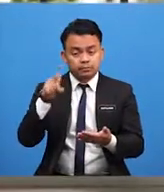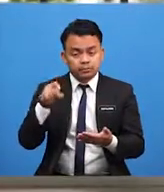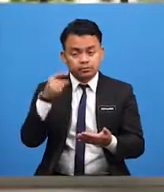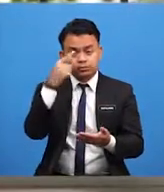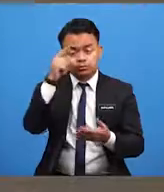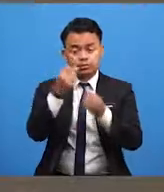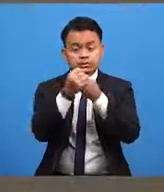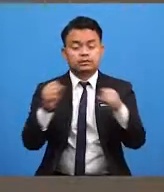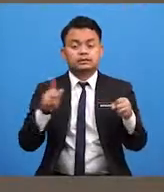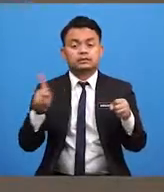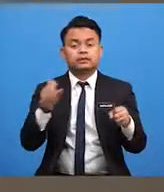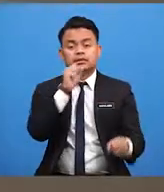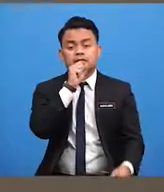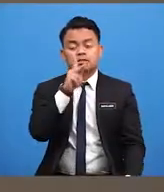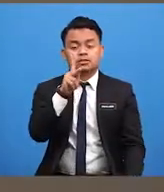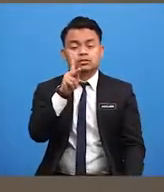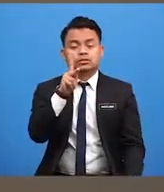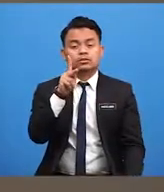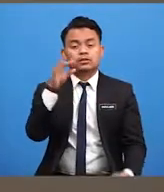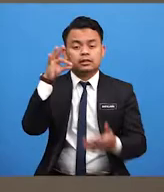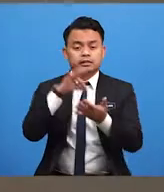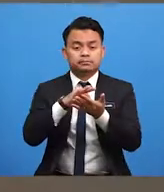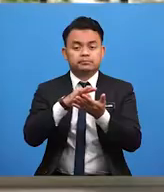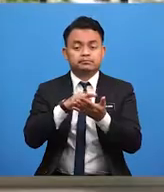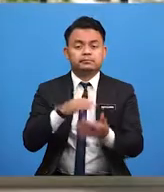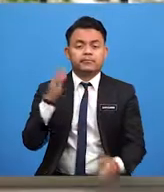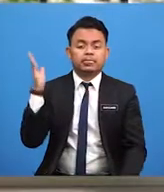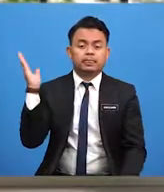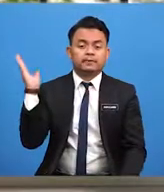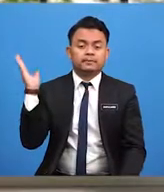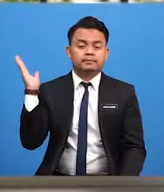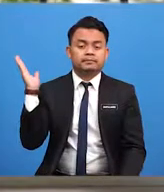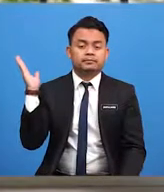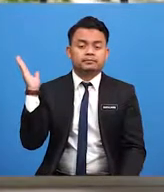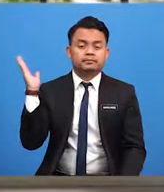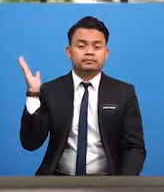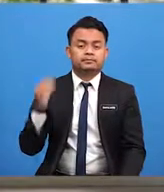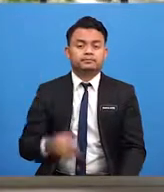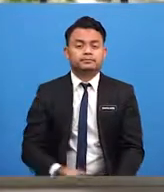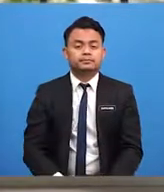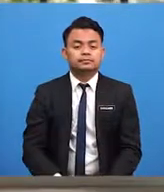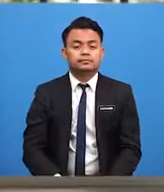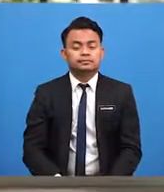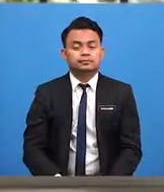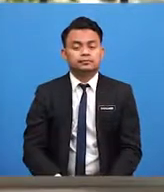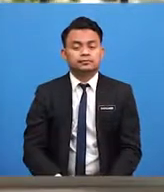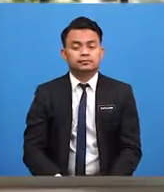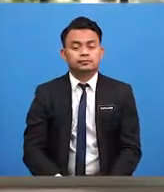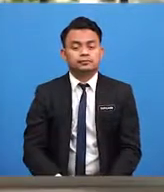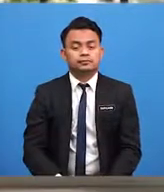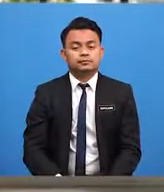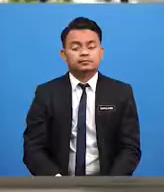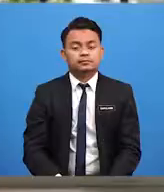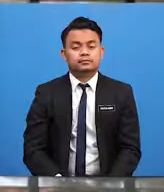ayam. 2 unit periuk stok, 1 unit untuk merebus ayam, 1 lagi untuk menapis